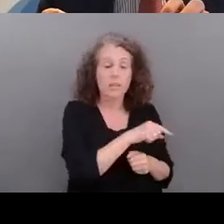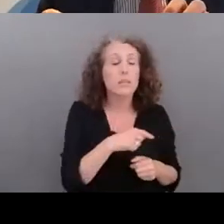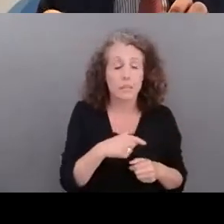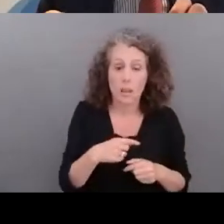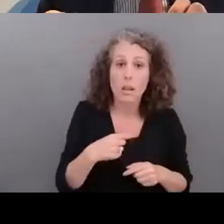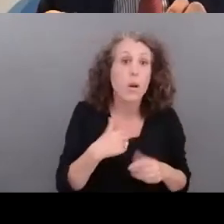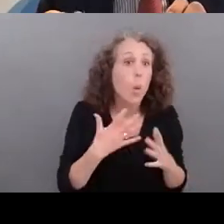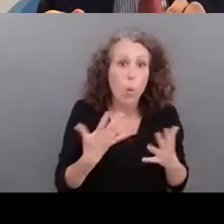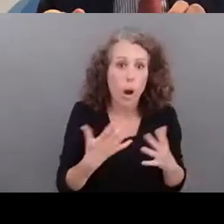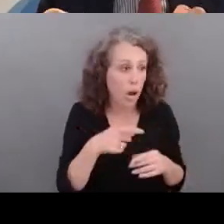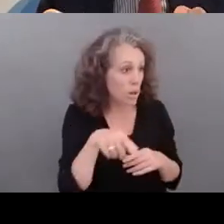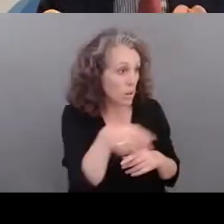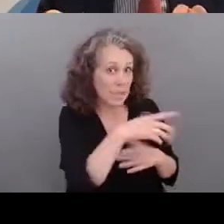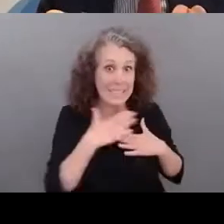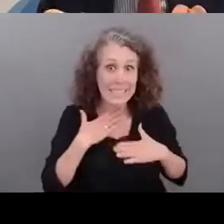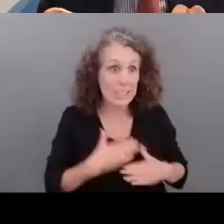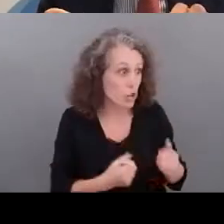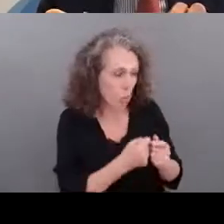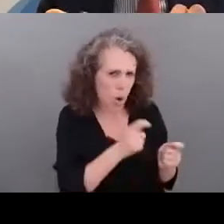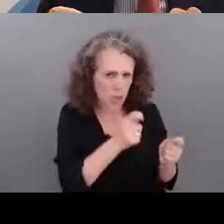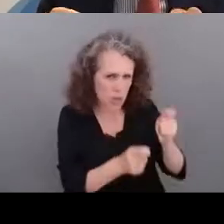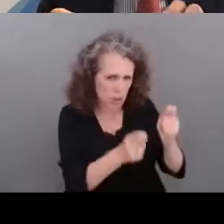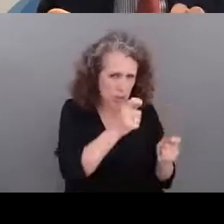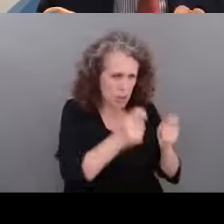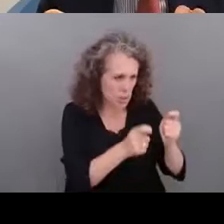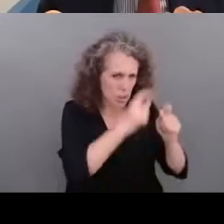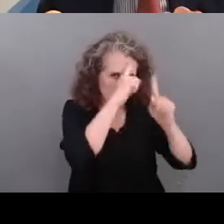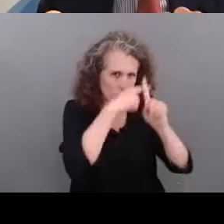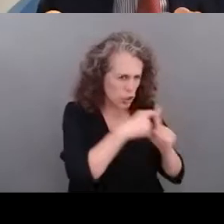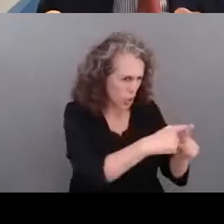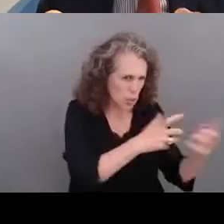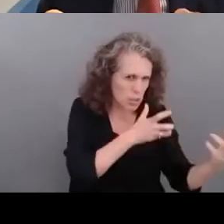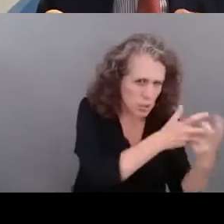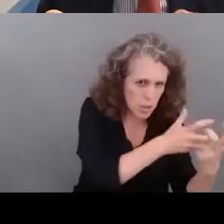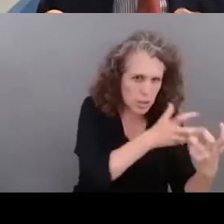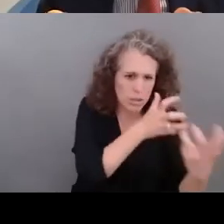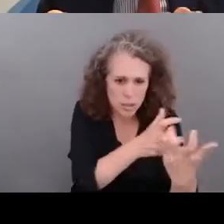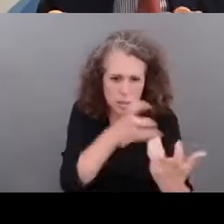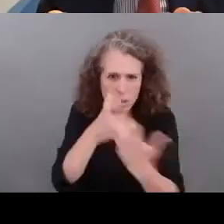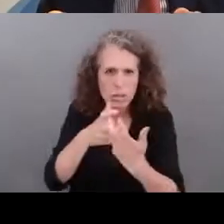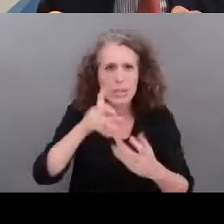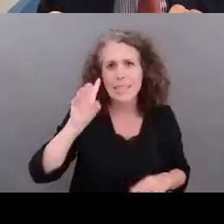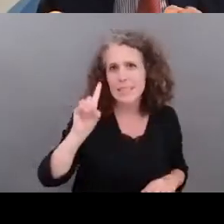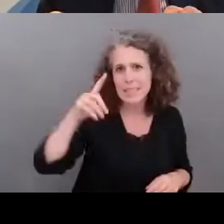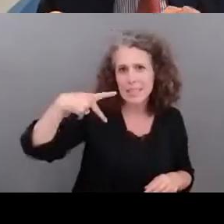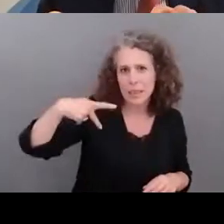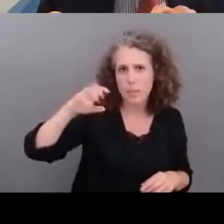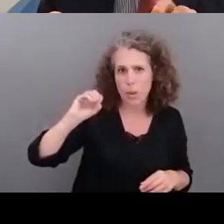un soutien personnalisé en coordination avec les organisations des personnes